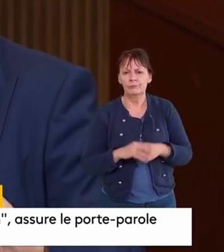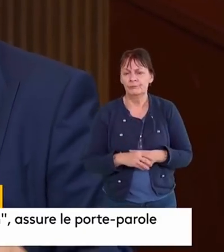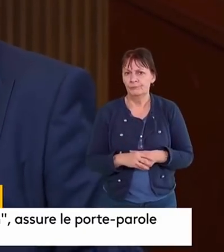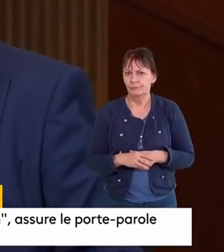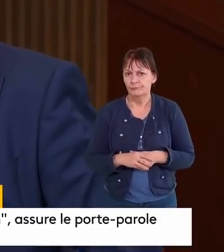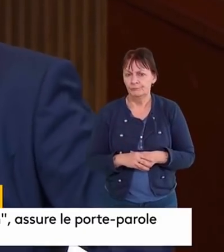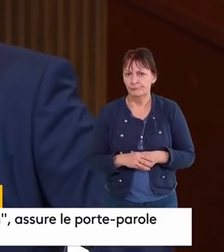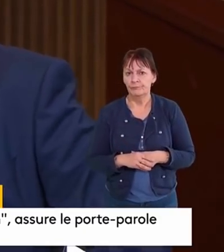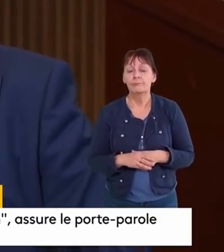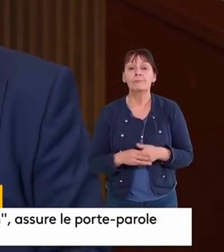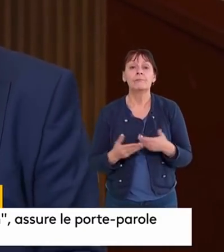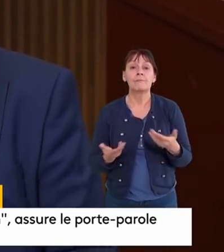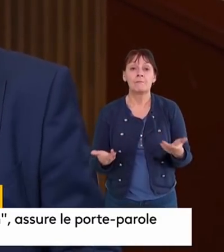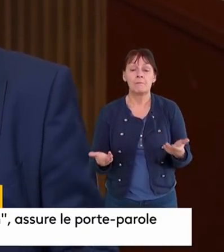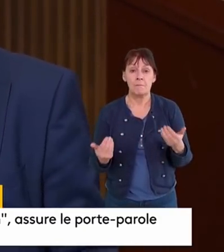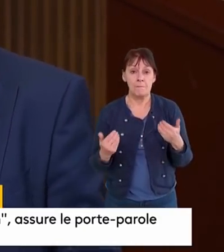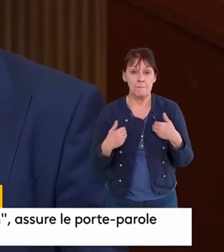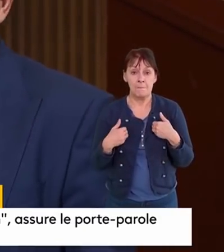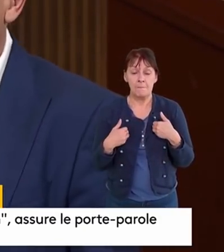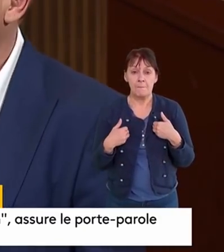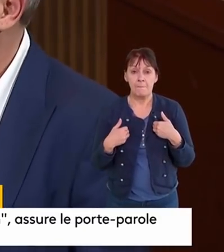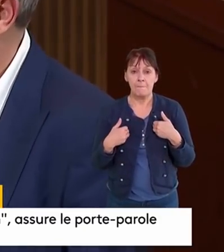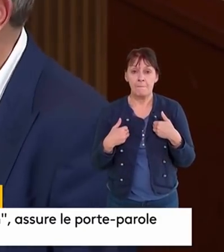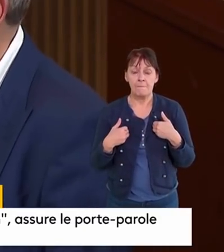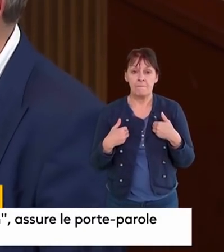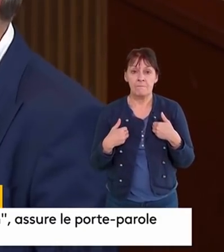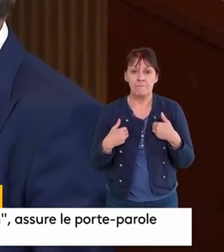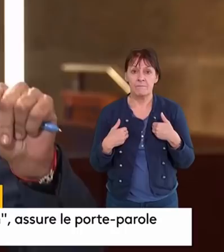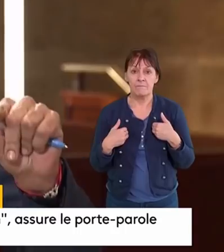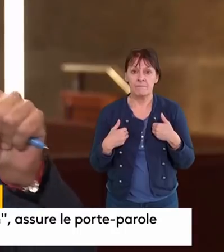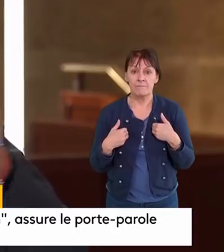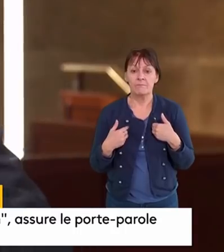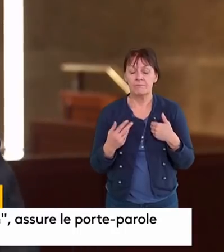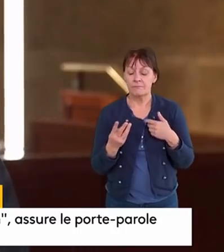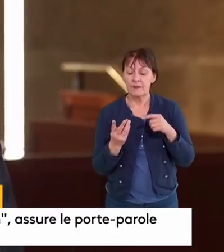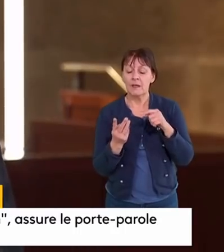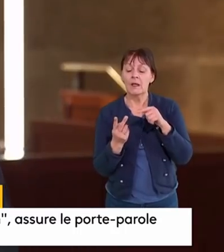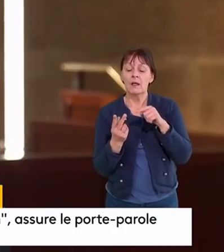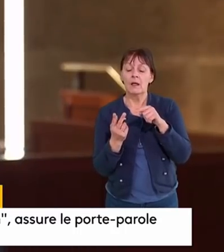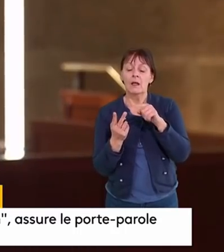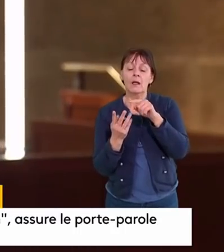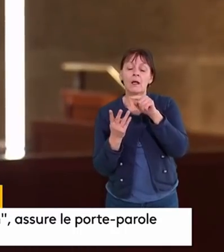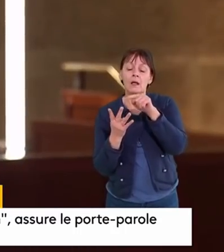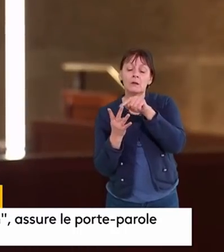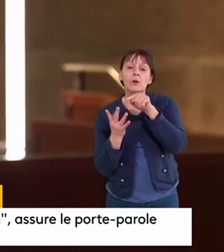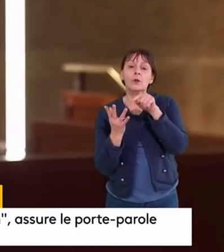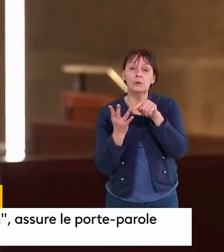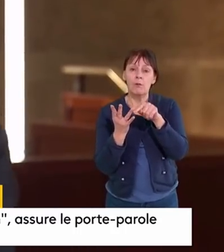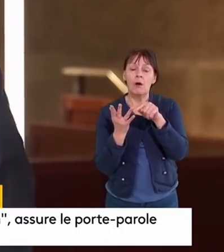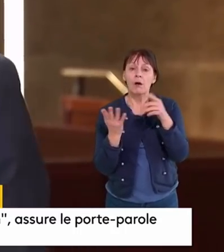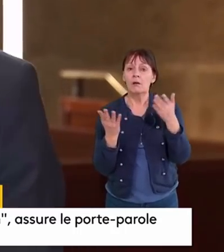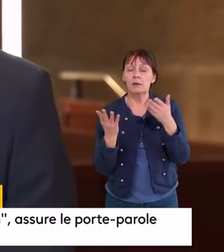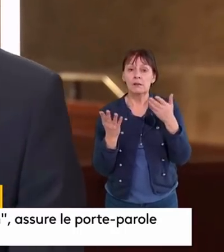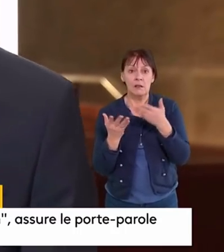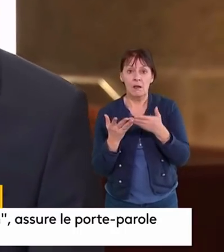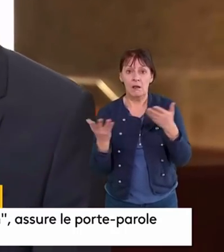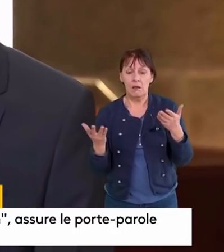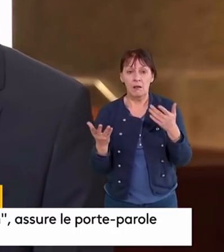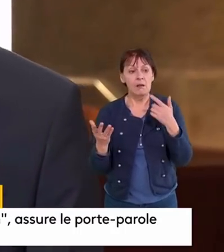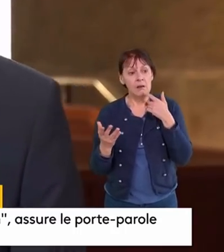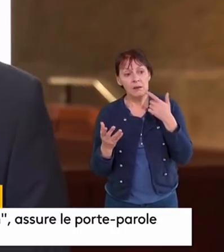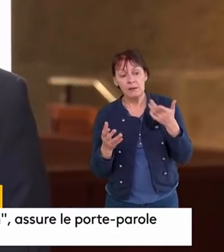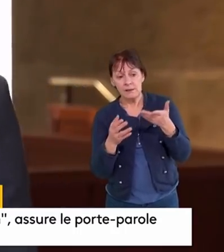Je suis pour, forcément... Pour vous préciser, si vous voulez, les scénarios 2 et 3 sont des scénarios d'abord sur les coopérations